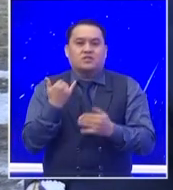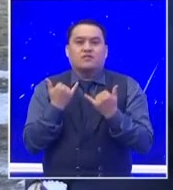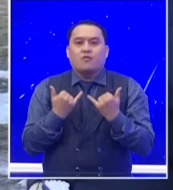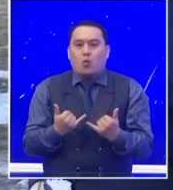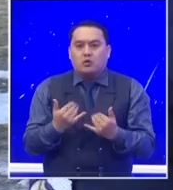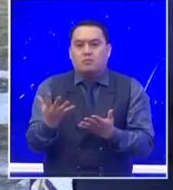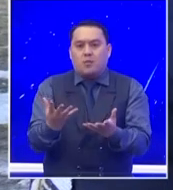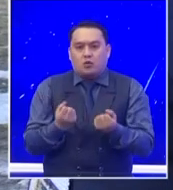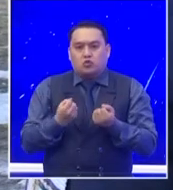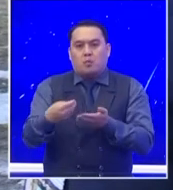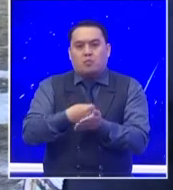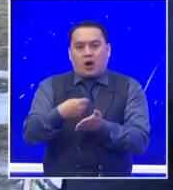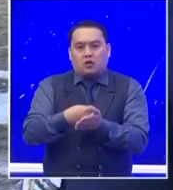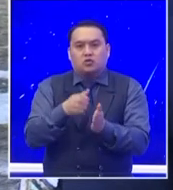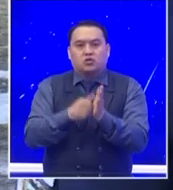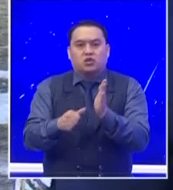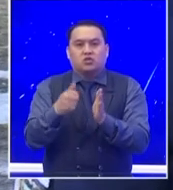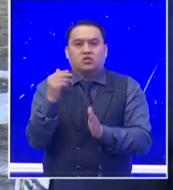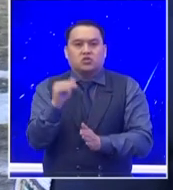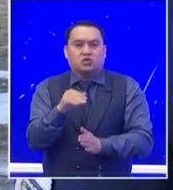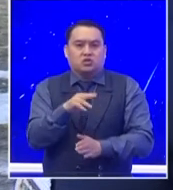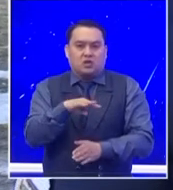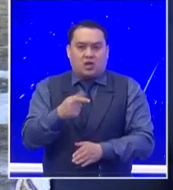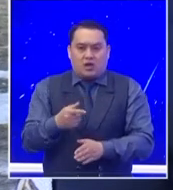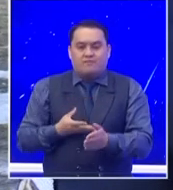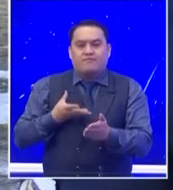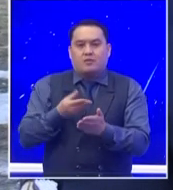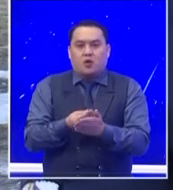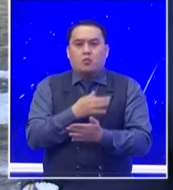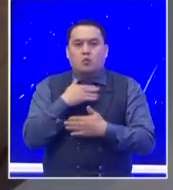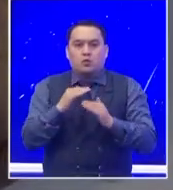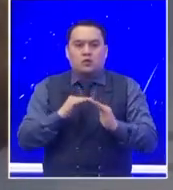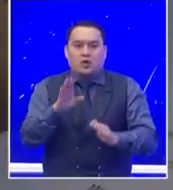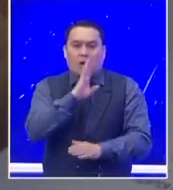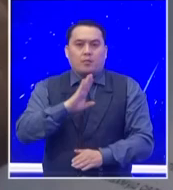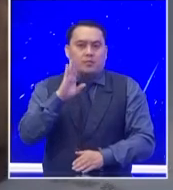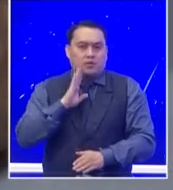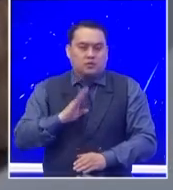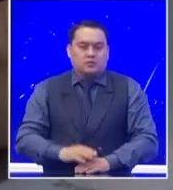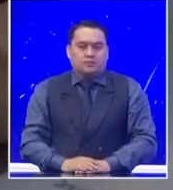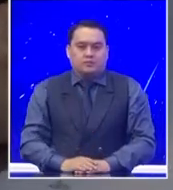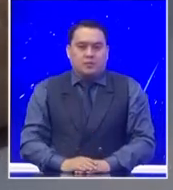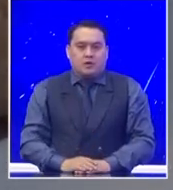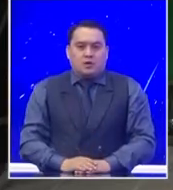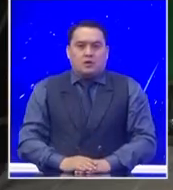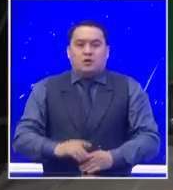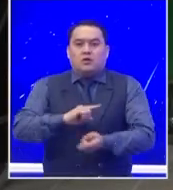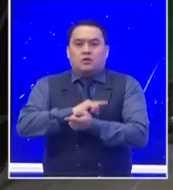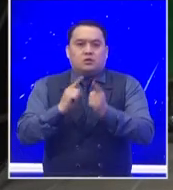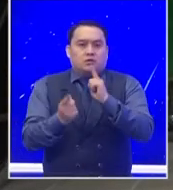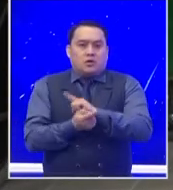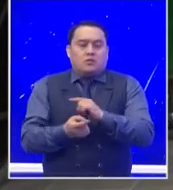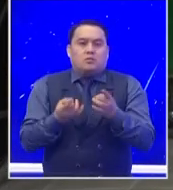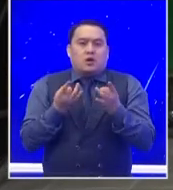сегодняшний день я получаю пособие в размере 60 тысяч тенге и выплаты, как многодетной семье. Появление в студии стало поворотным в жизни простой